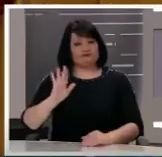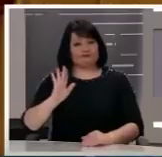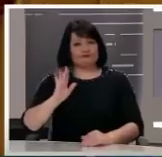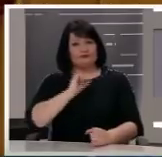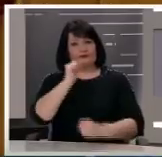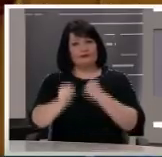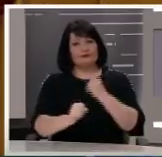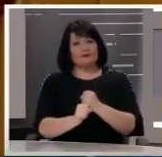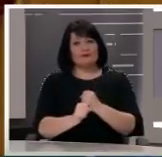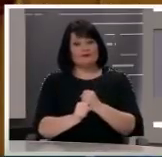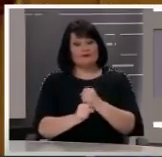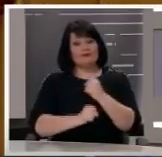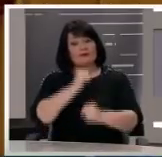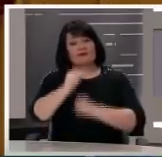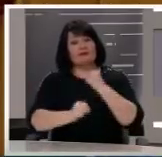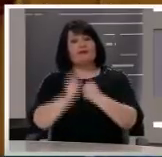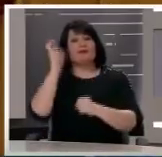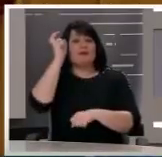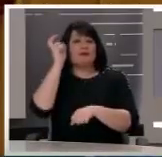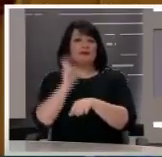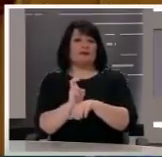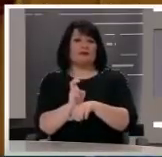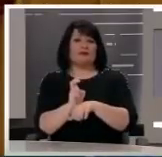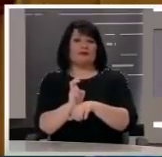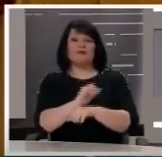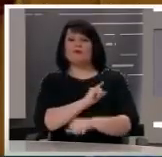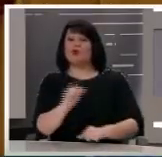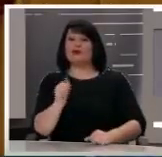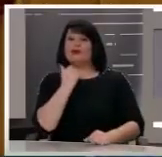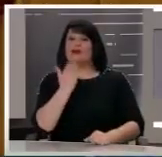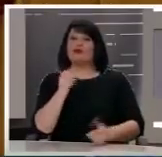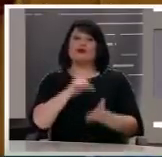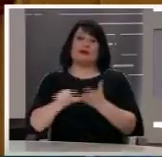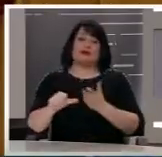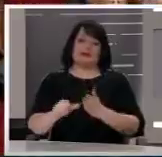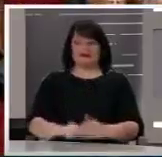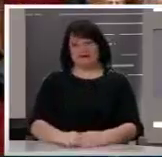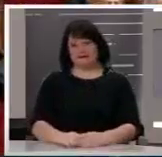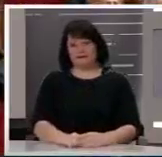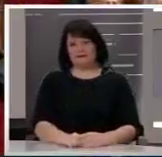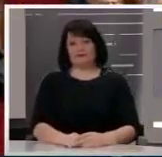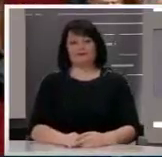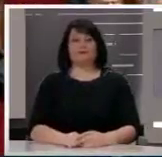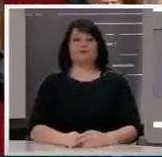αιώνων, χιλιετερίδων. Και τέτοια μνήμη ιστορική δεν θα μπορέσετε ποτέ, κύριοι συνάδελφοι, να τη σβήσετε. Ευχαριστώ.